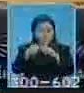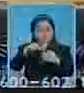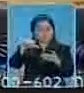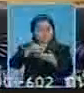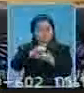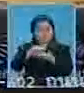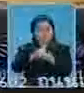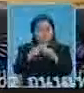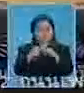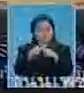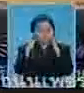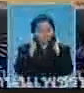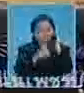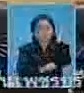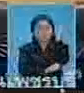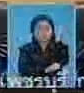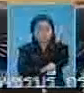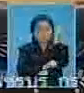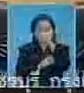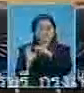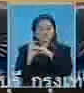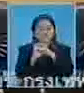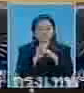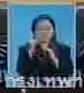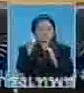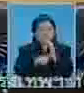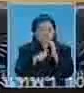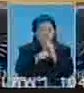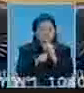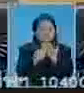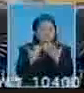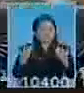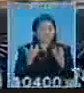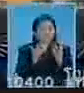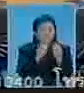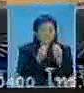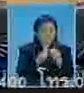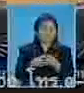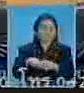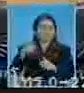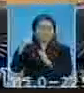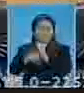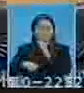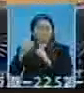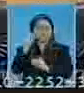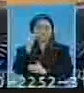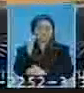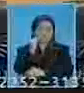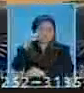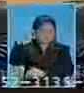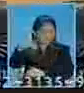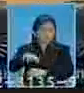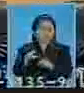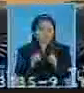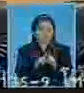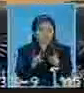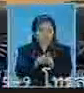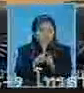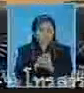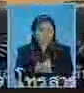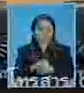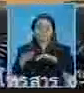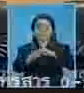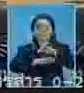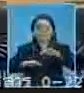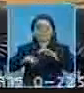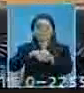ำก็คือพรบ.ทรัพย์สินภาษีทรัพย์สินและที่ดินอันนี้ก็คือเบื้องต้นนะครับ